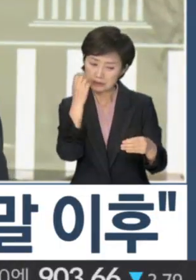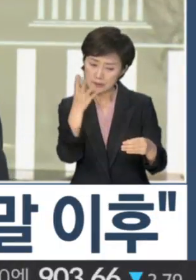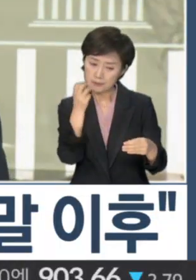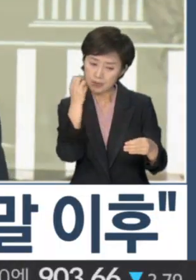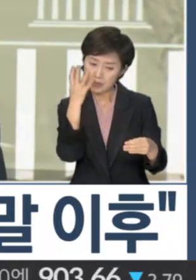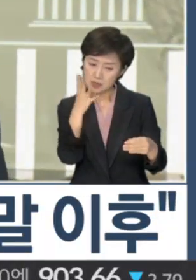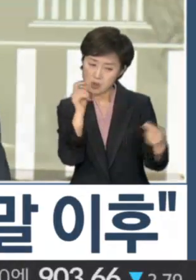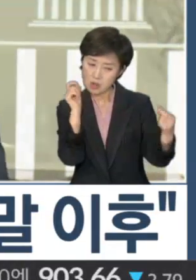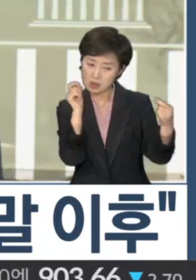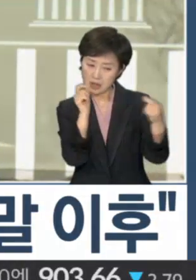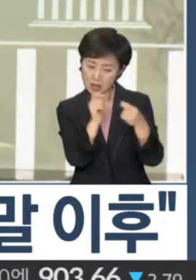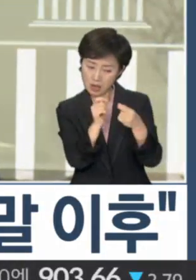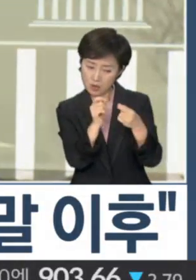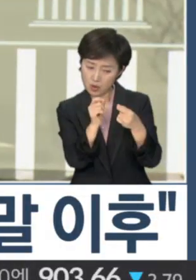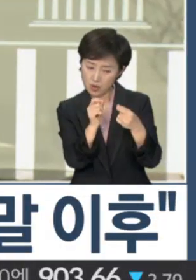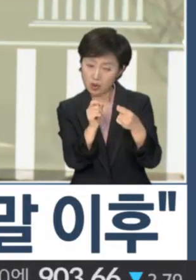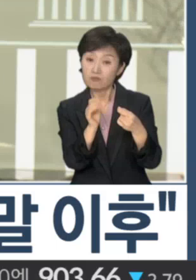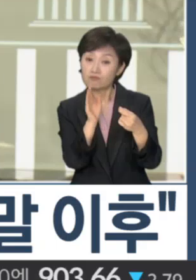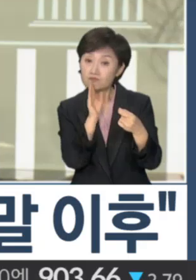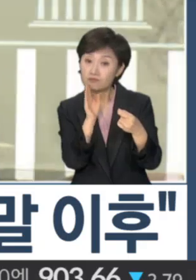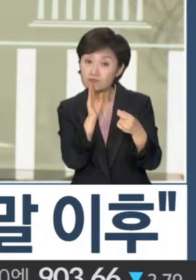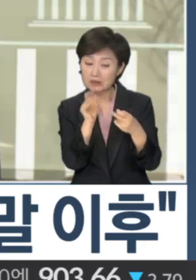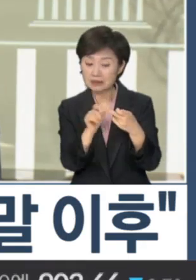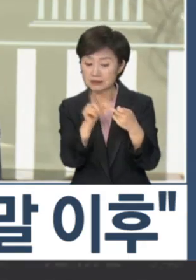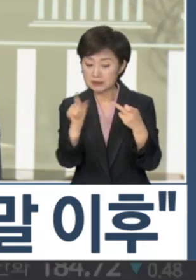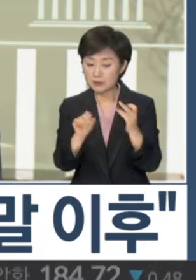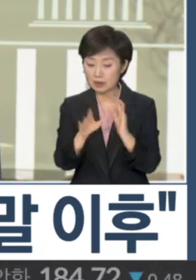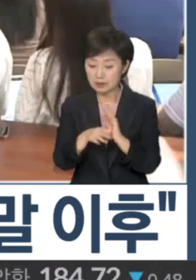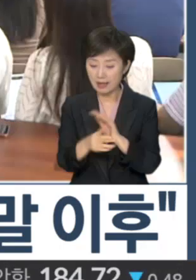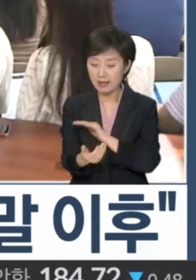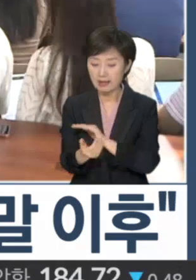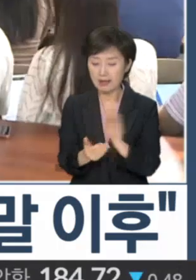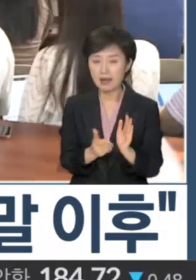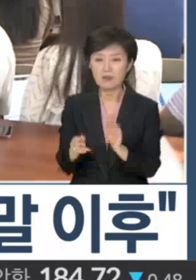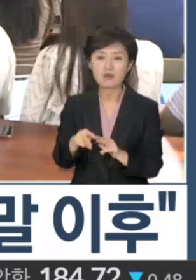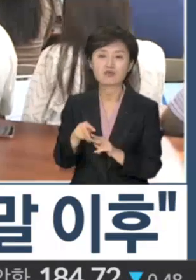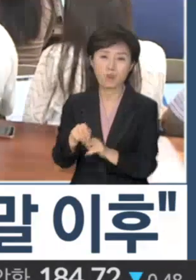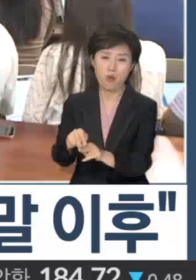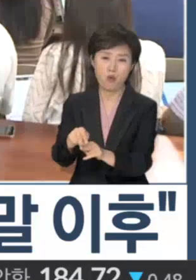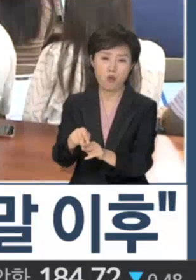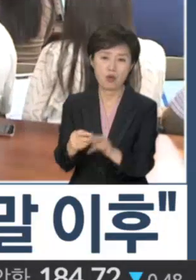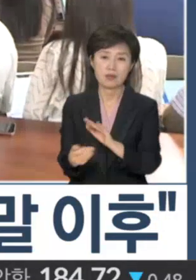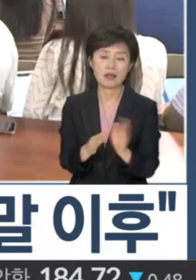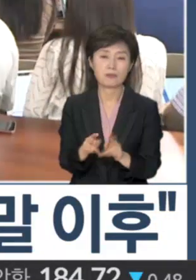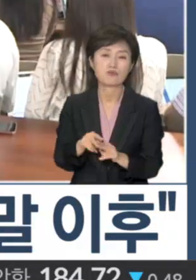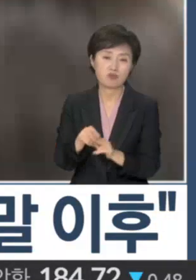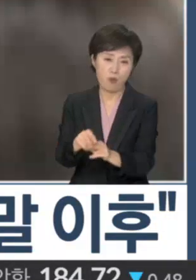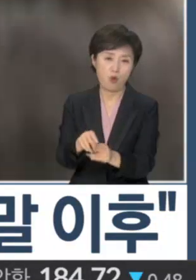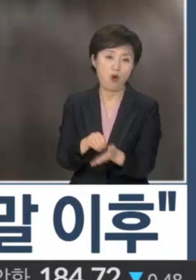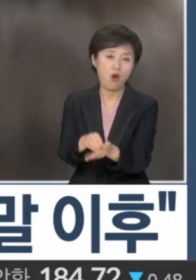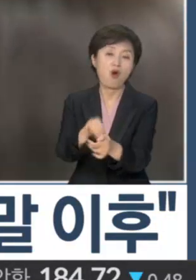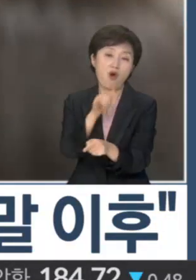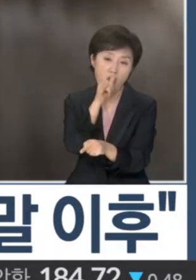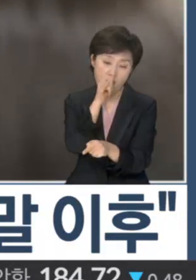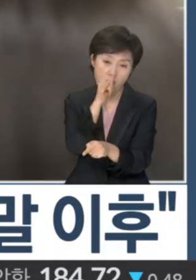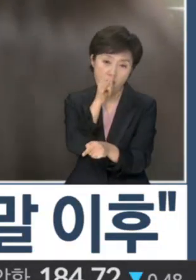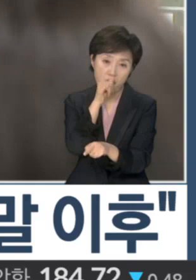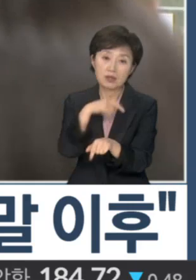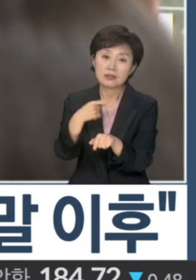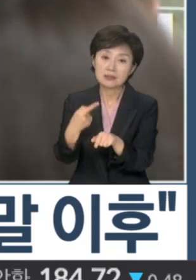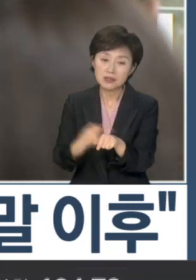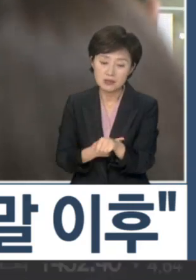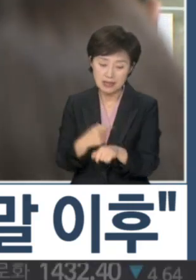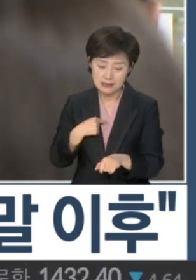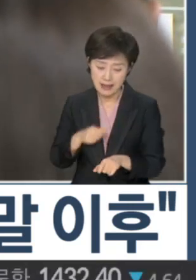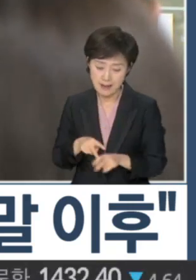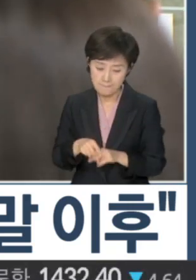정도 앞두고 있는 12월 달이 되게 되면 예비 후보 등록을 하고 실제 선거 운동이 진행이 될 때가 됩니다. 그러니까 뭔가에 대한 결정과 판단하게